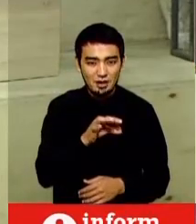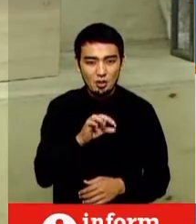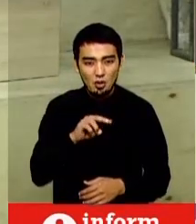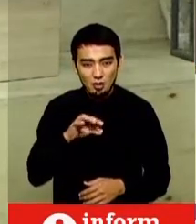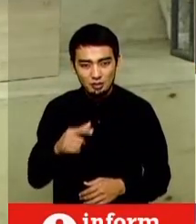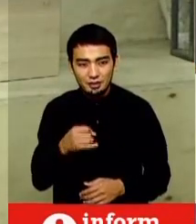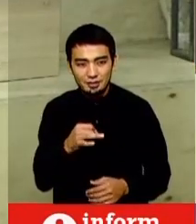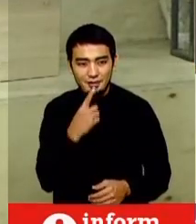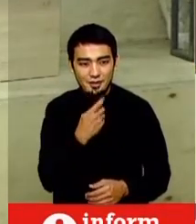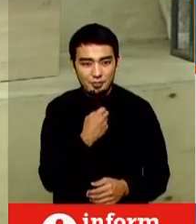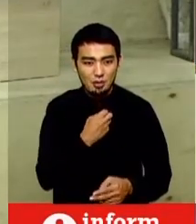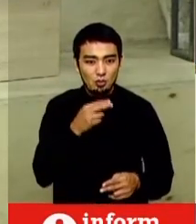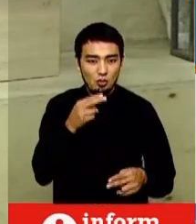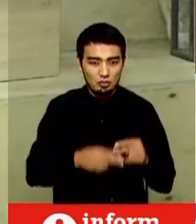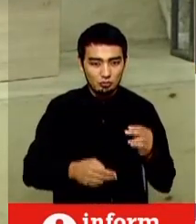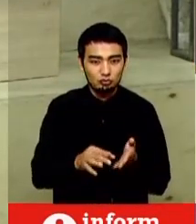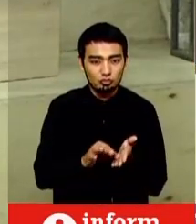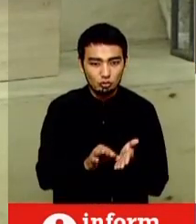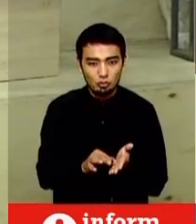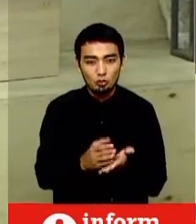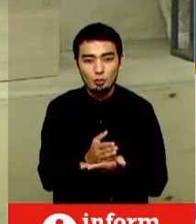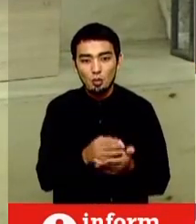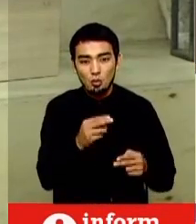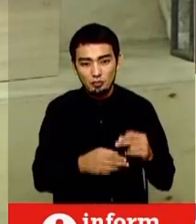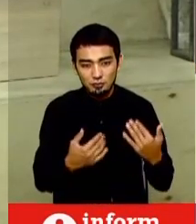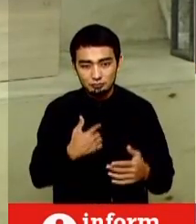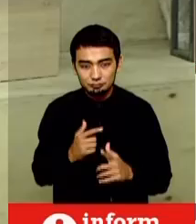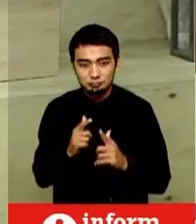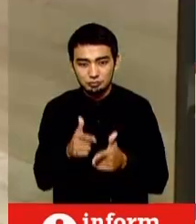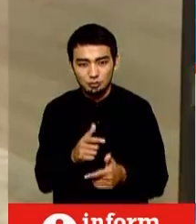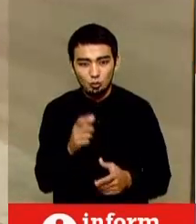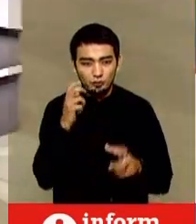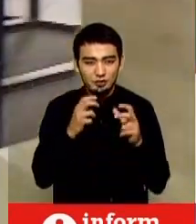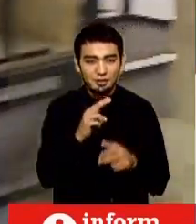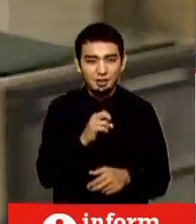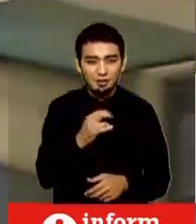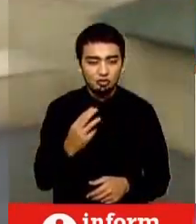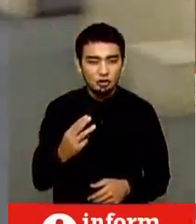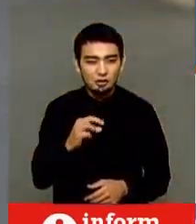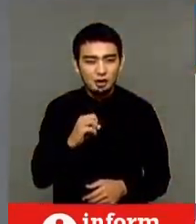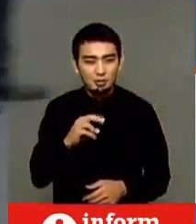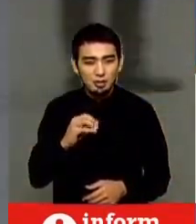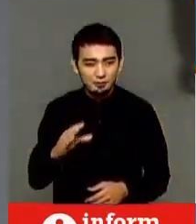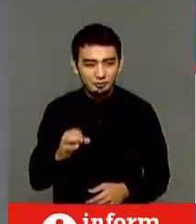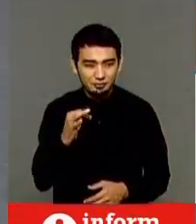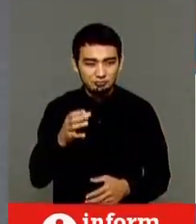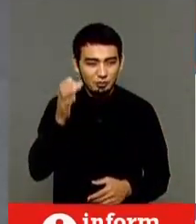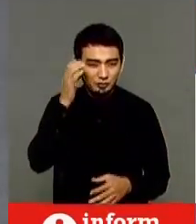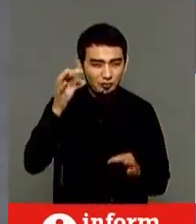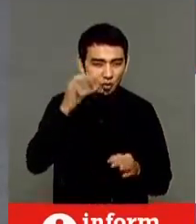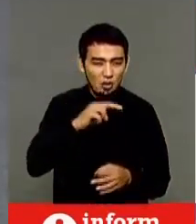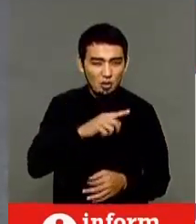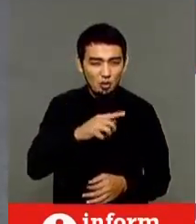после окончания срочной службы я поступил в университет имени Каныша Сатпаева. Пилотный проект образовательных льгот